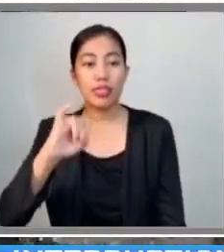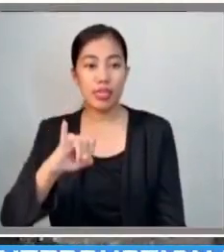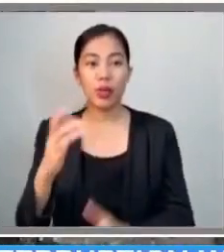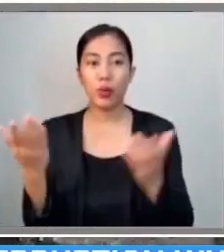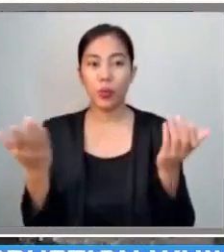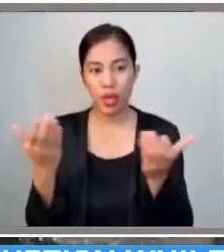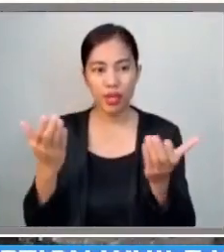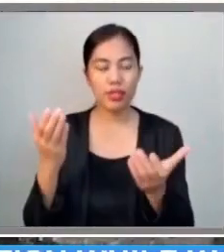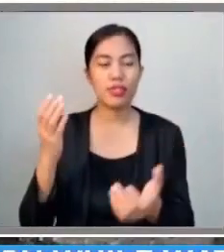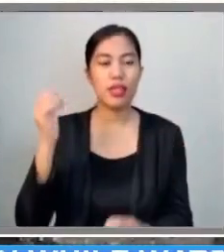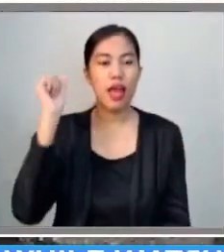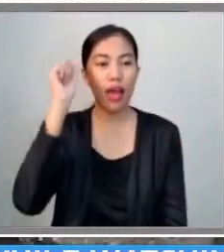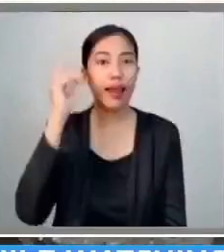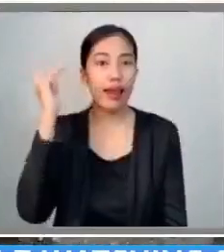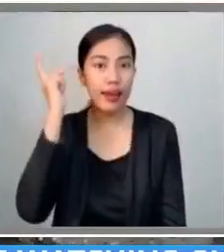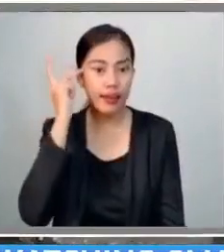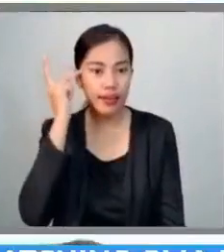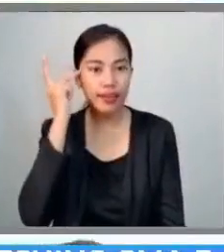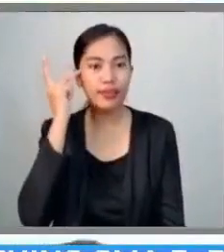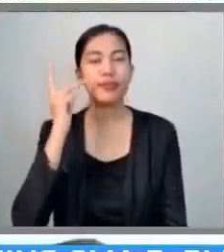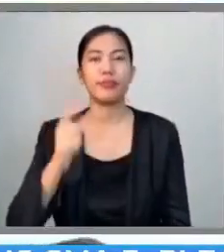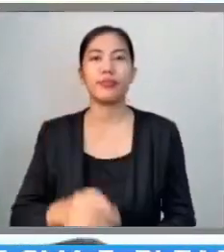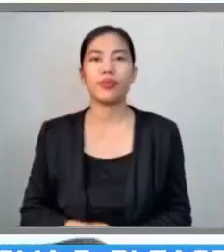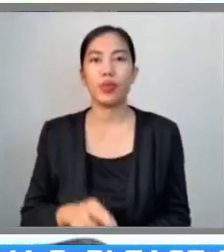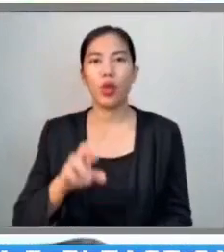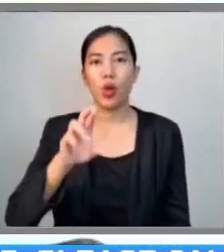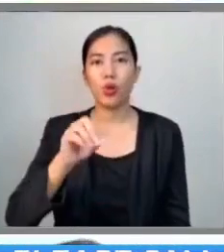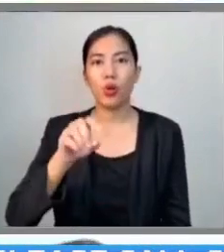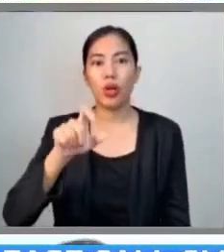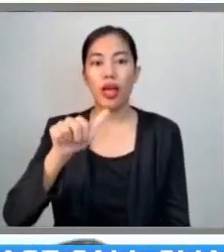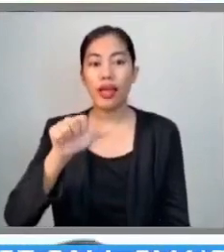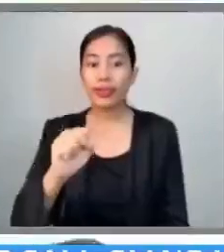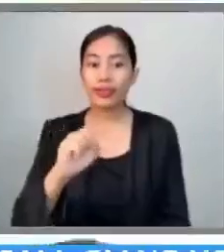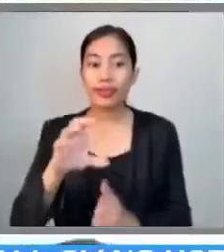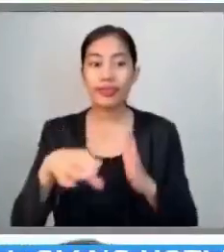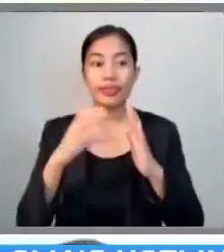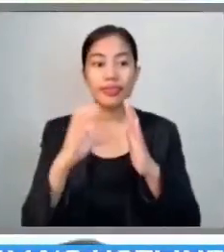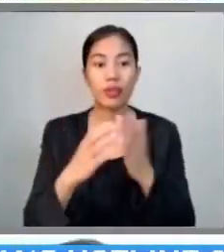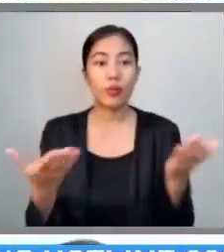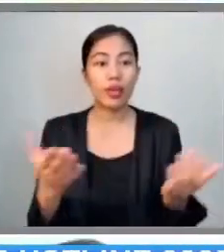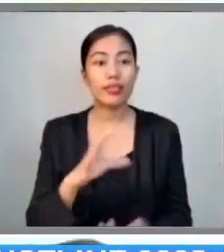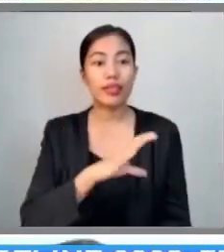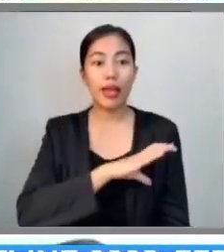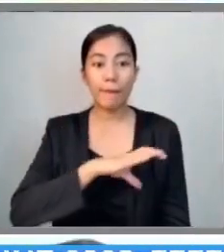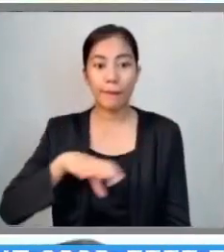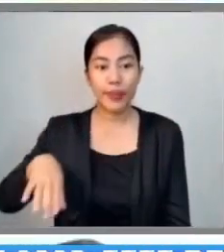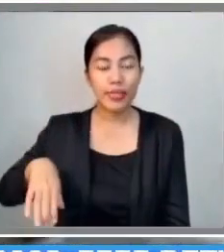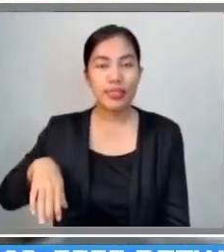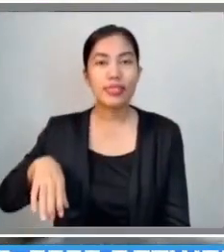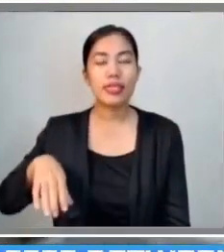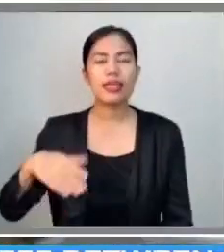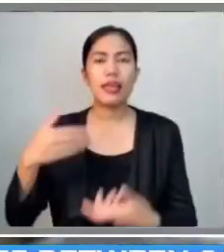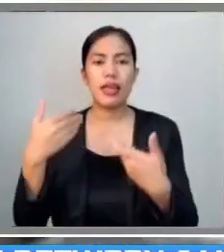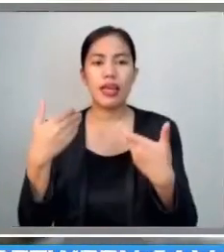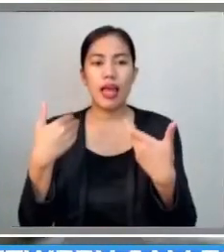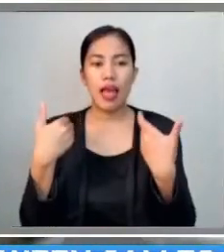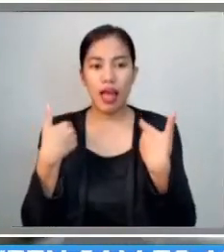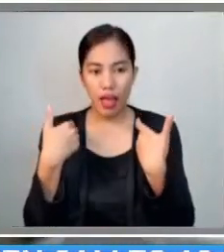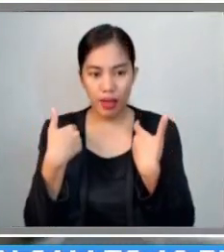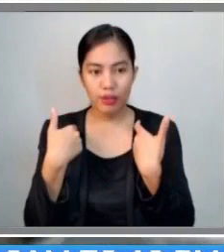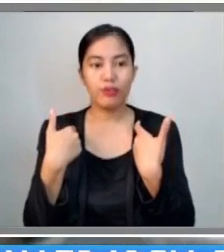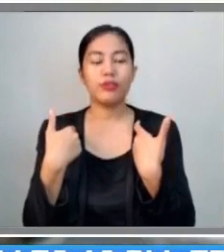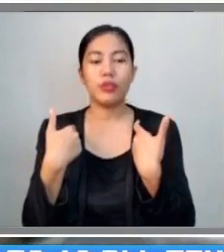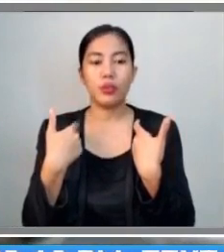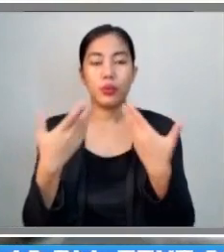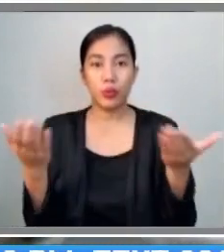Pilar, President Rojas at Rojas City sa Capiz. May red tide din po sa Sagigantes Island sa Carles,